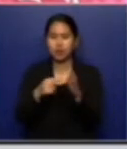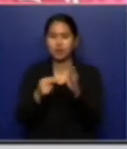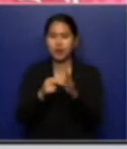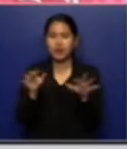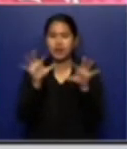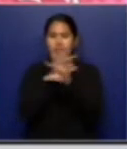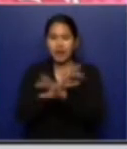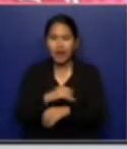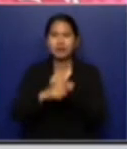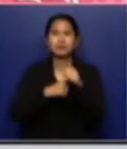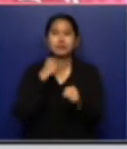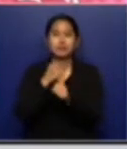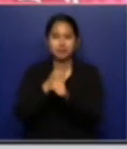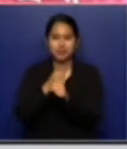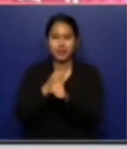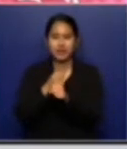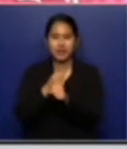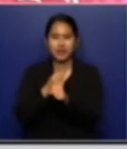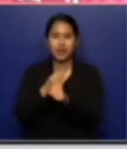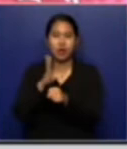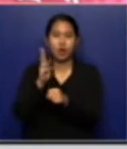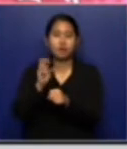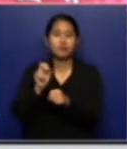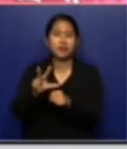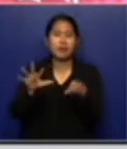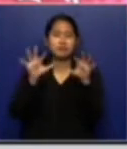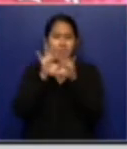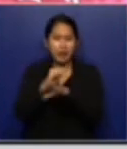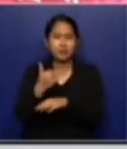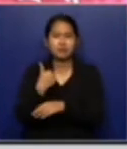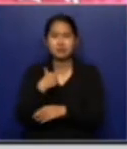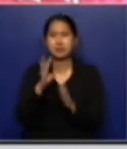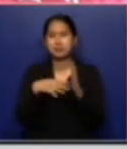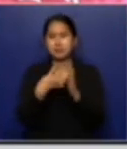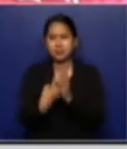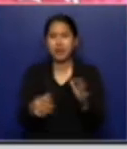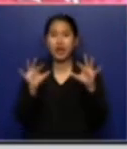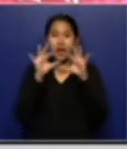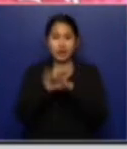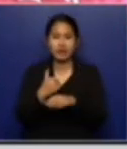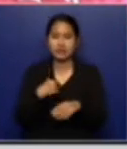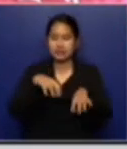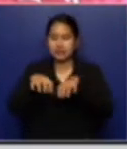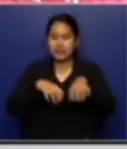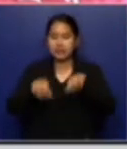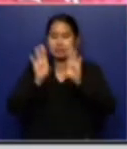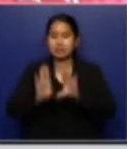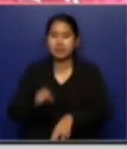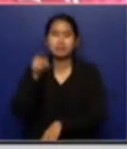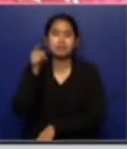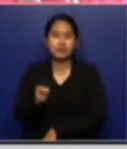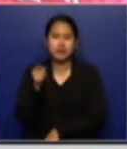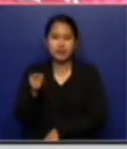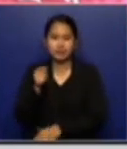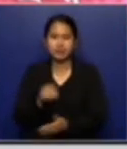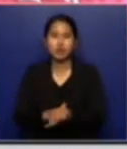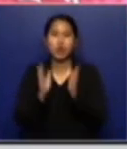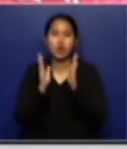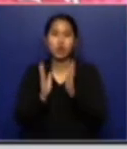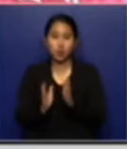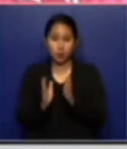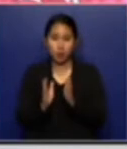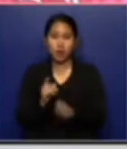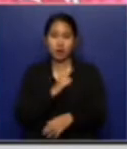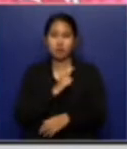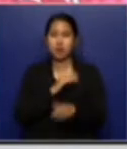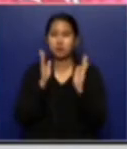แตกต่างกับงบประมาณรายจ่ายประจำปี63เลยงบประมาณถูกจัดแบบเดิมคนใช้งบประมาณก็คนเดิมผล